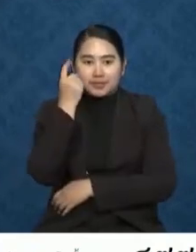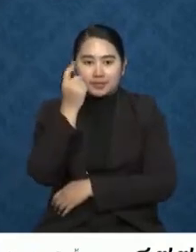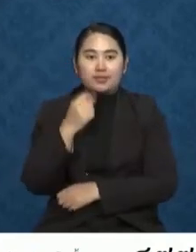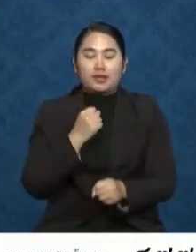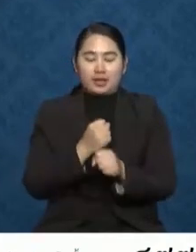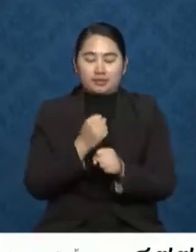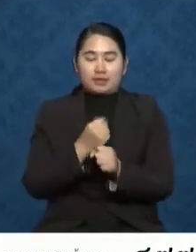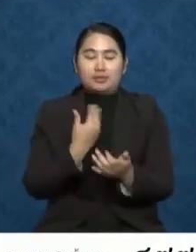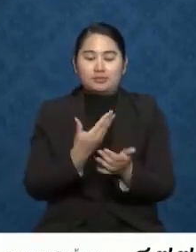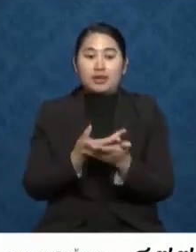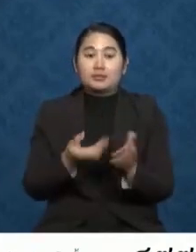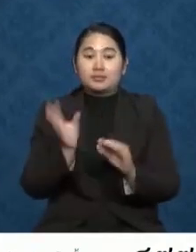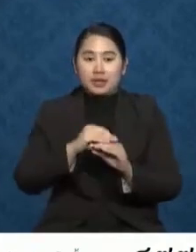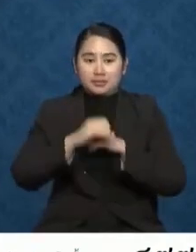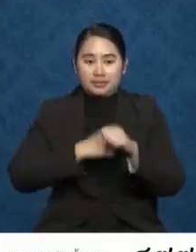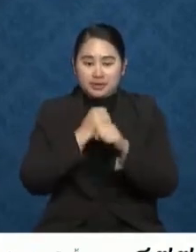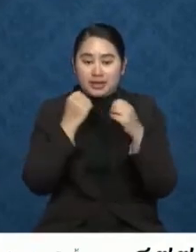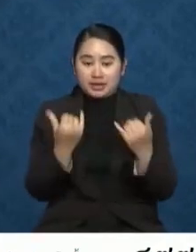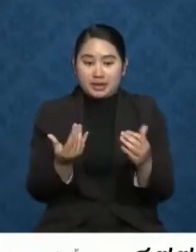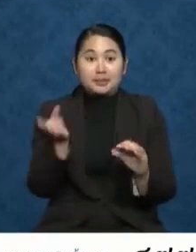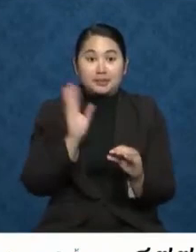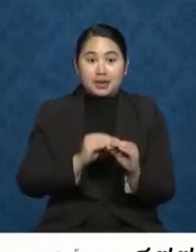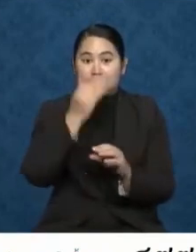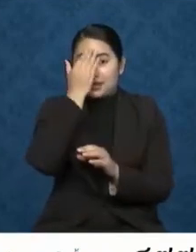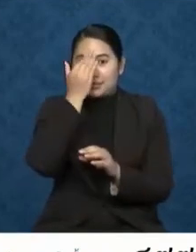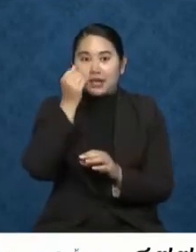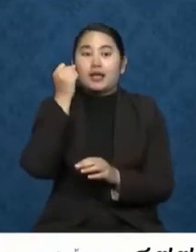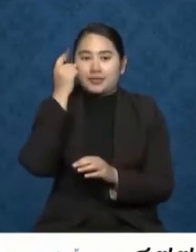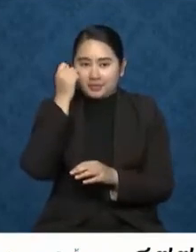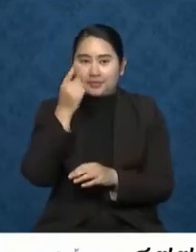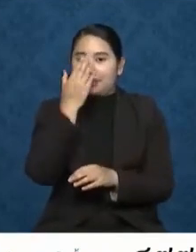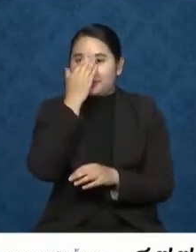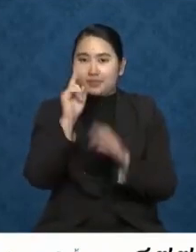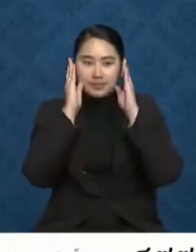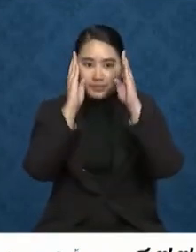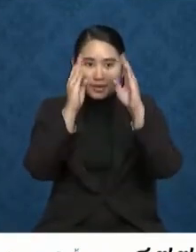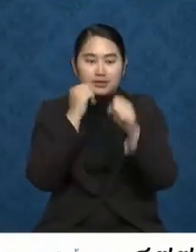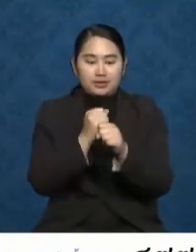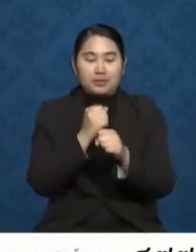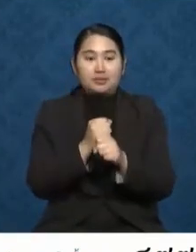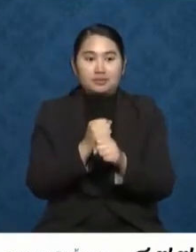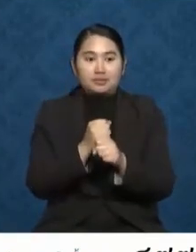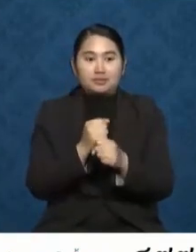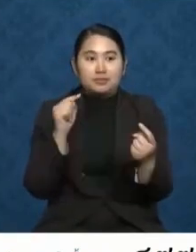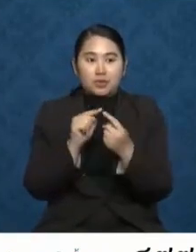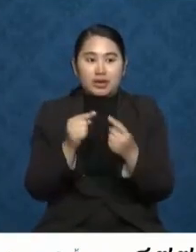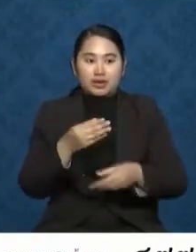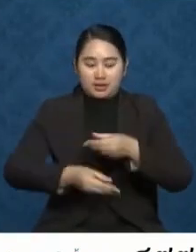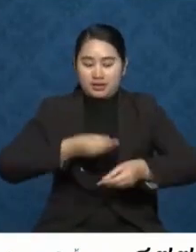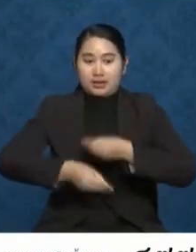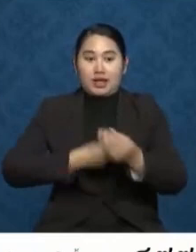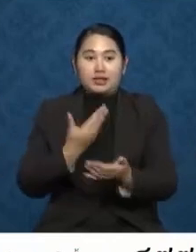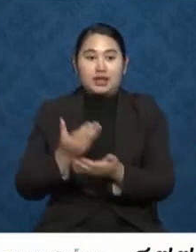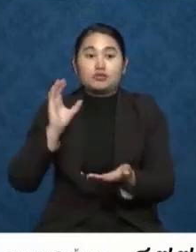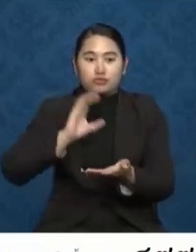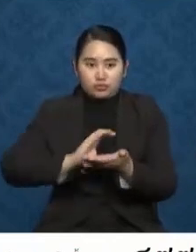การเพิ่มงบประมาณว่าทำไมปีนี้จะต้องมีการเพิ่มงบขึ้นเนื่องจากจำเป็นครับต้องมุ่งเน้นการเร่งปฏิกิริยาทางการค้าและการลงทุน